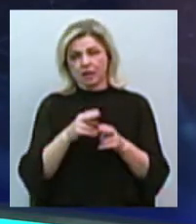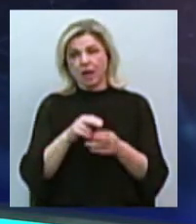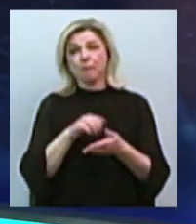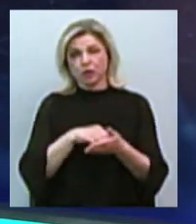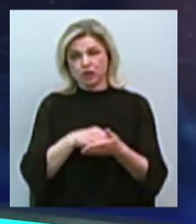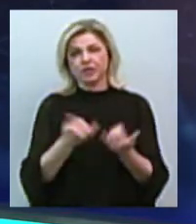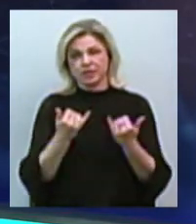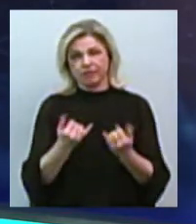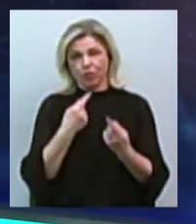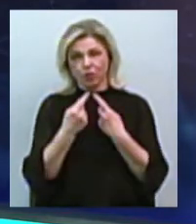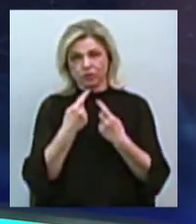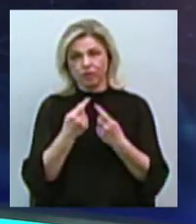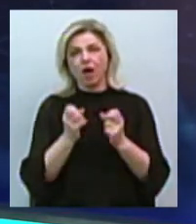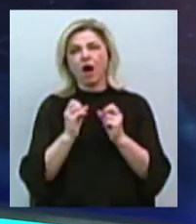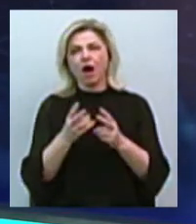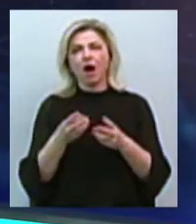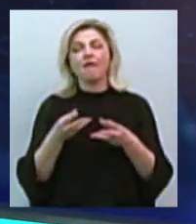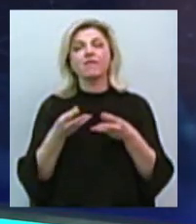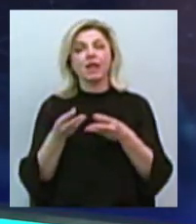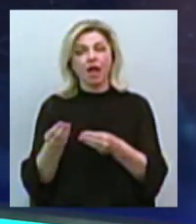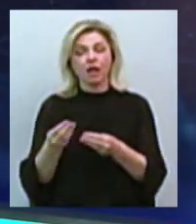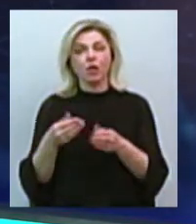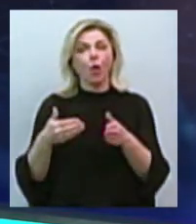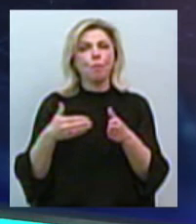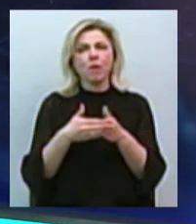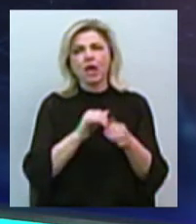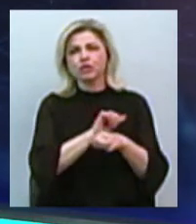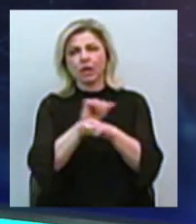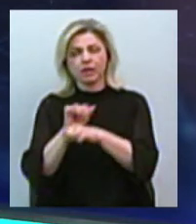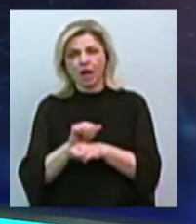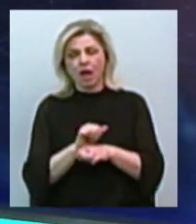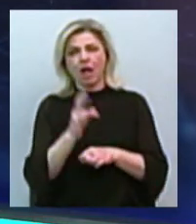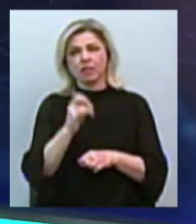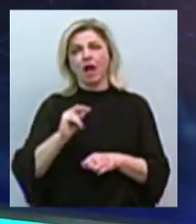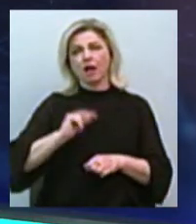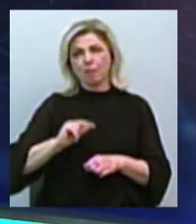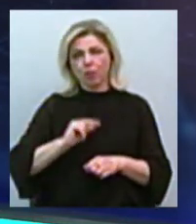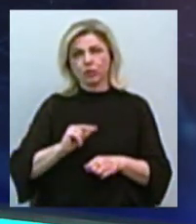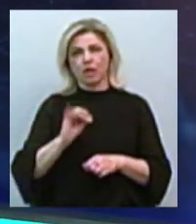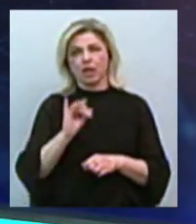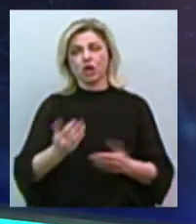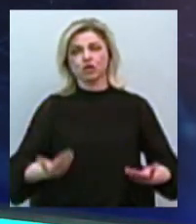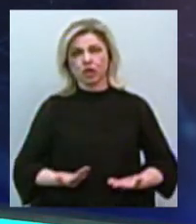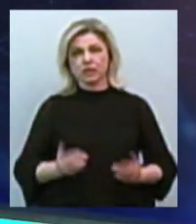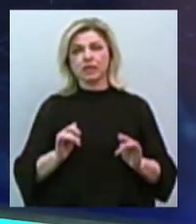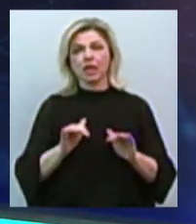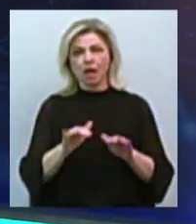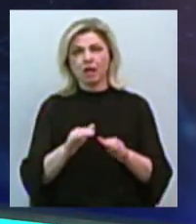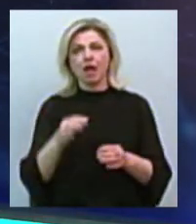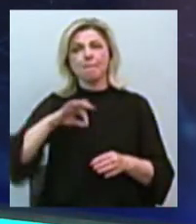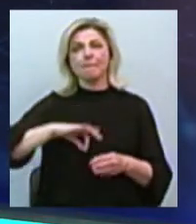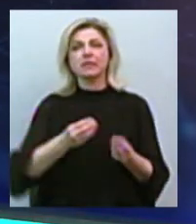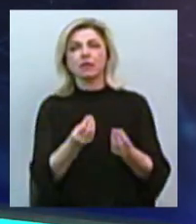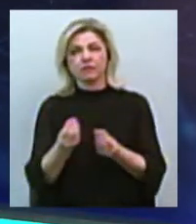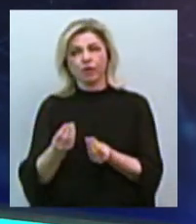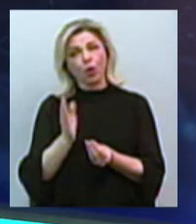розмови. Про те, як вплинуть обмеження на життя і діяльність підприємців та всіх миколаївців, чи будуть компенсовані